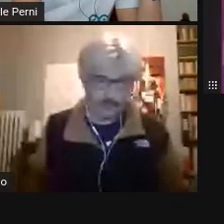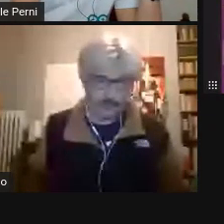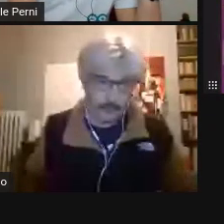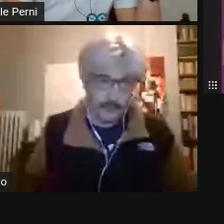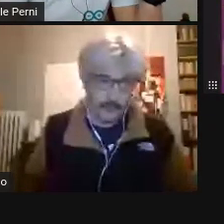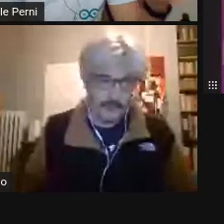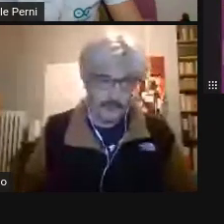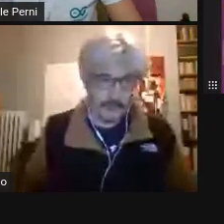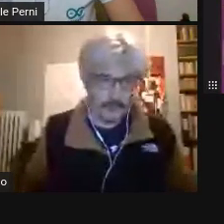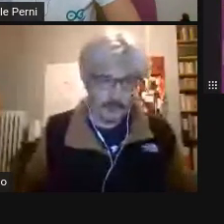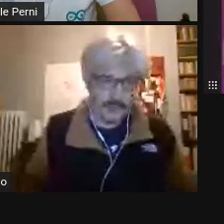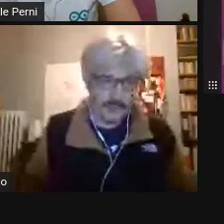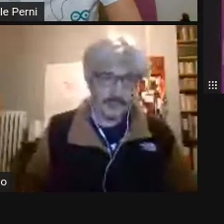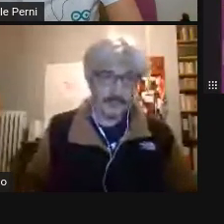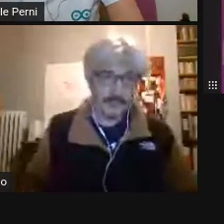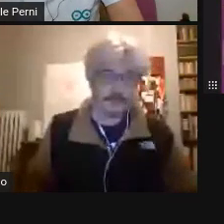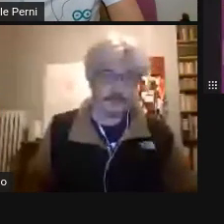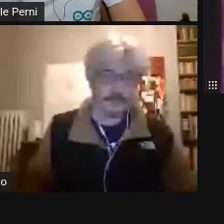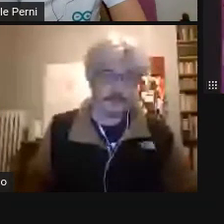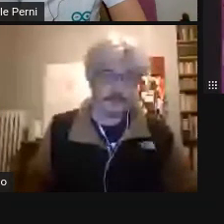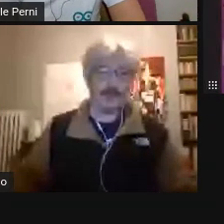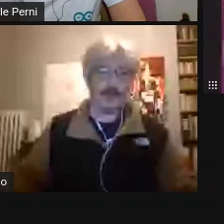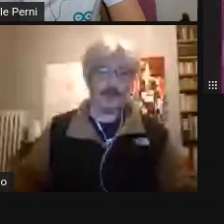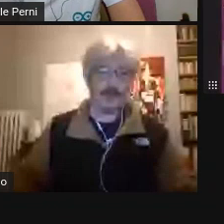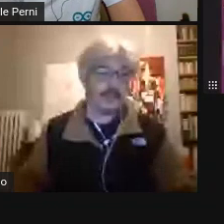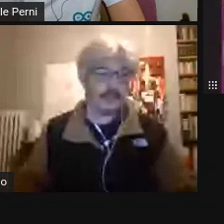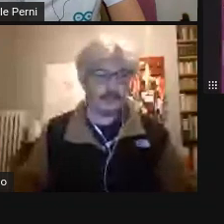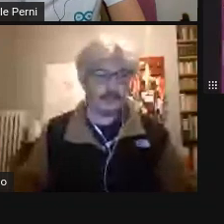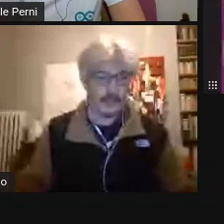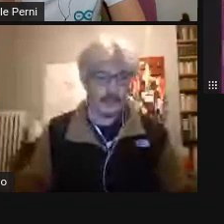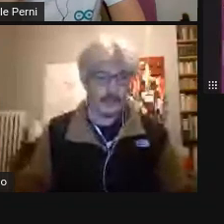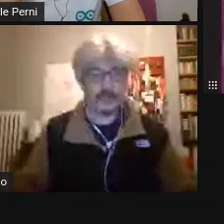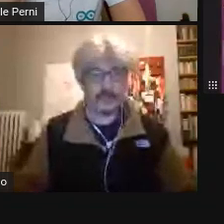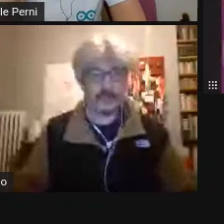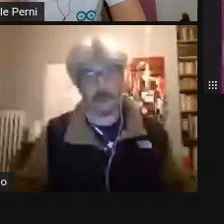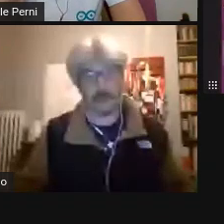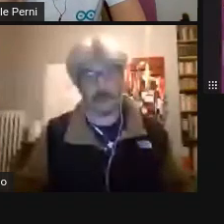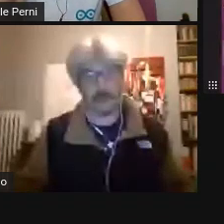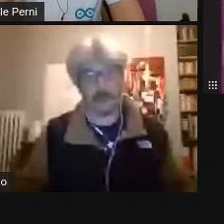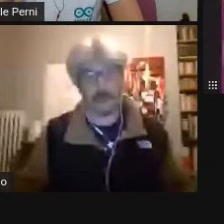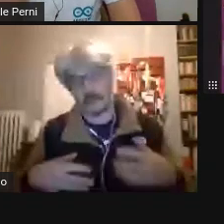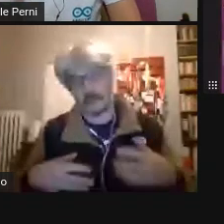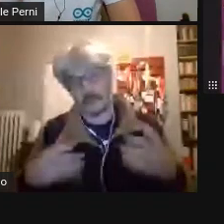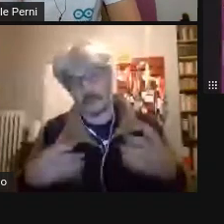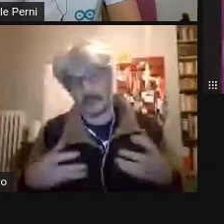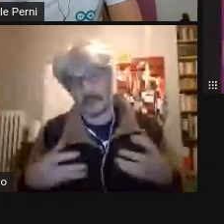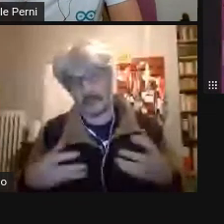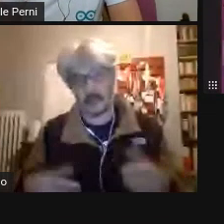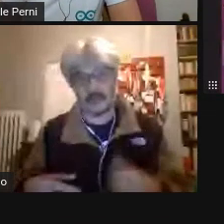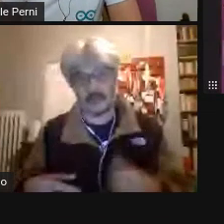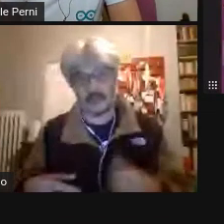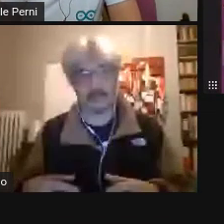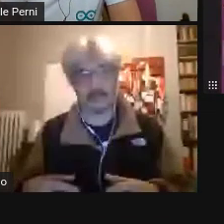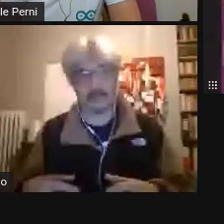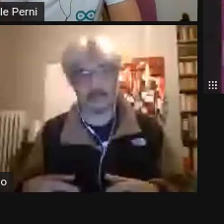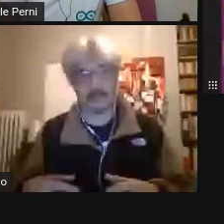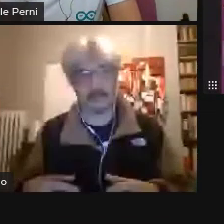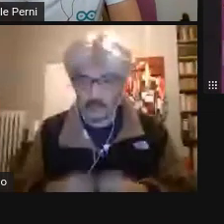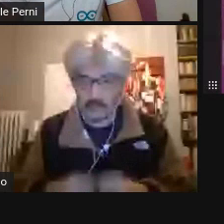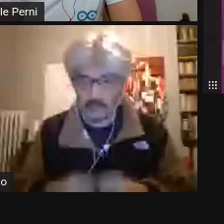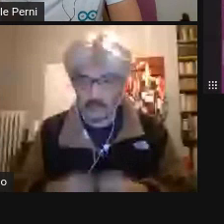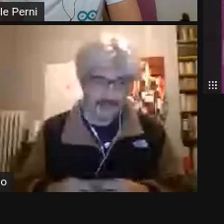www.hb.it e poi un annetto fa abbiamo provato a fare questa piattaforma che